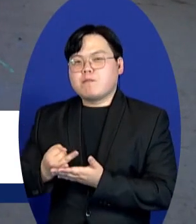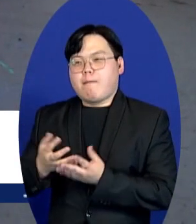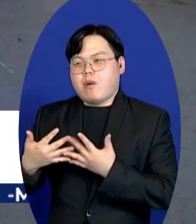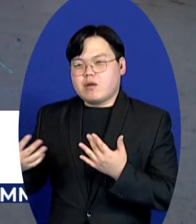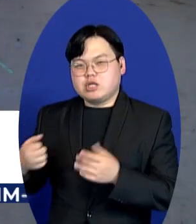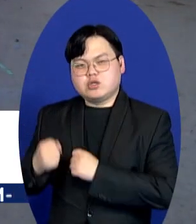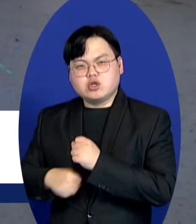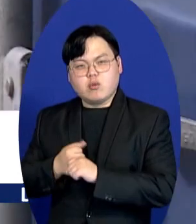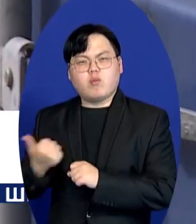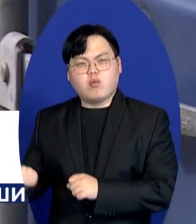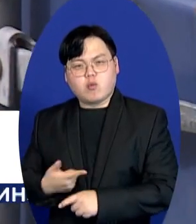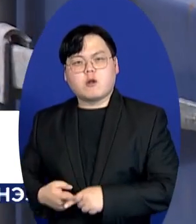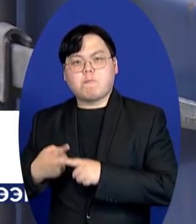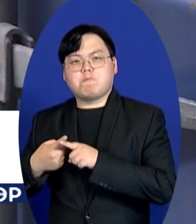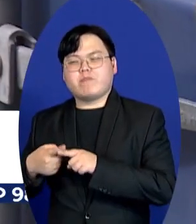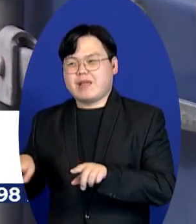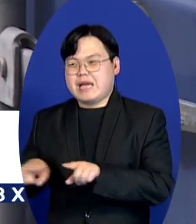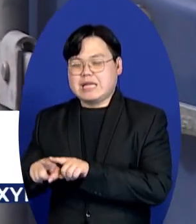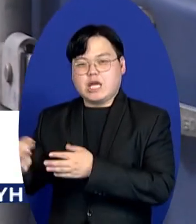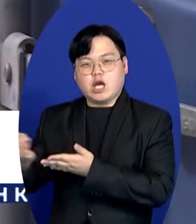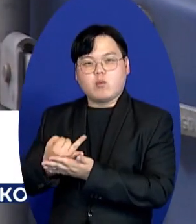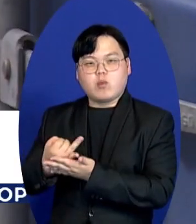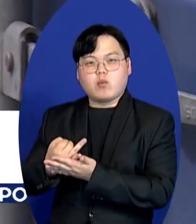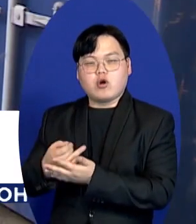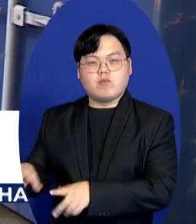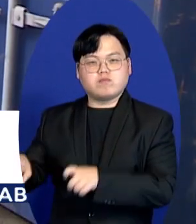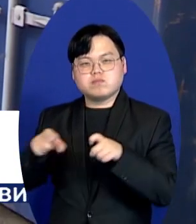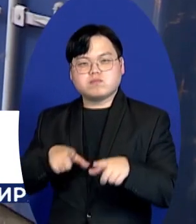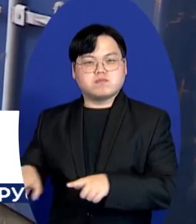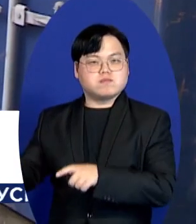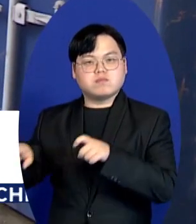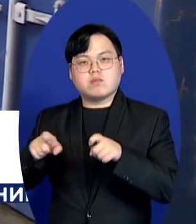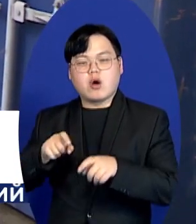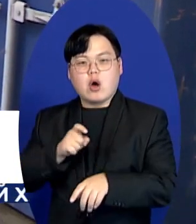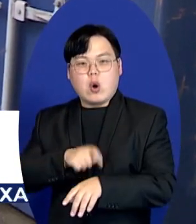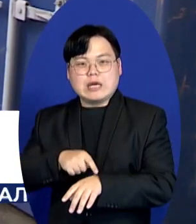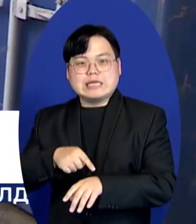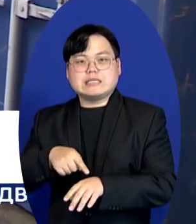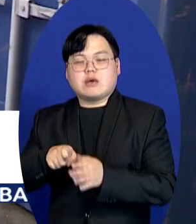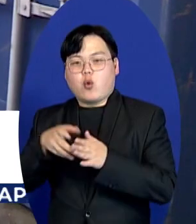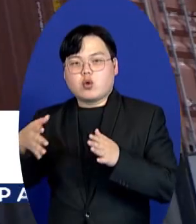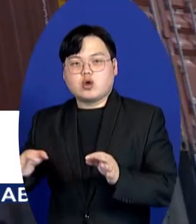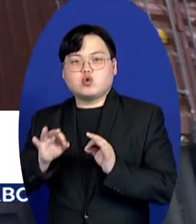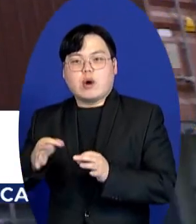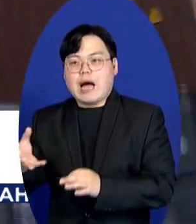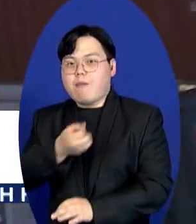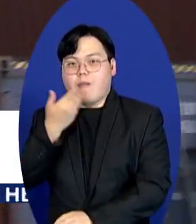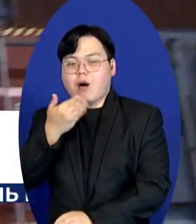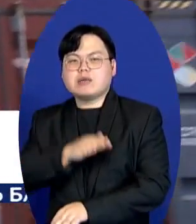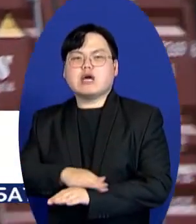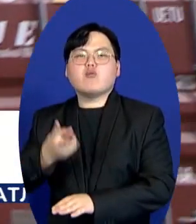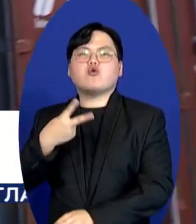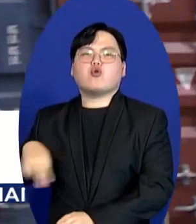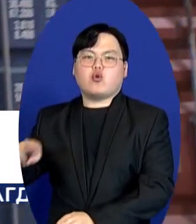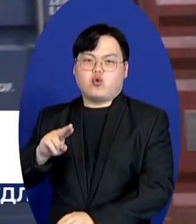тусам нэмэгдэж байна. Харин дээрх жишээ шиг импортоор орж ирсэн чиглэг тээврийн ачаа барааг хугацаанд авахгүй байгаа шалтгаалan замын өдөрт